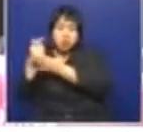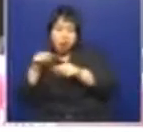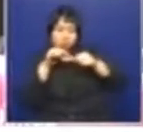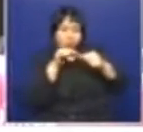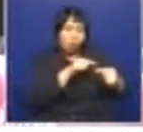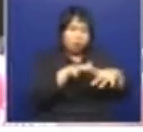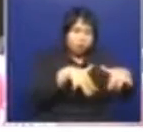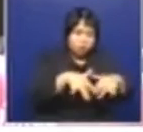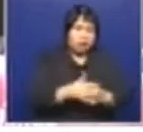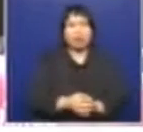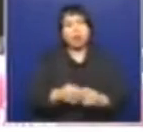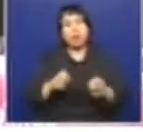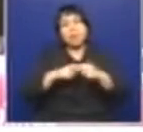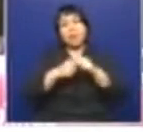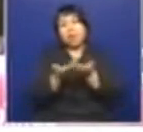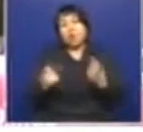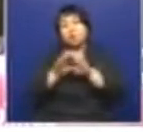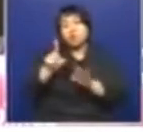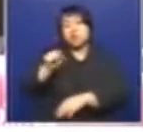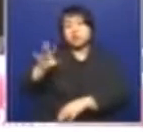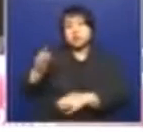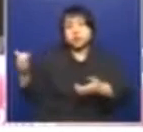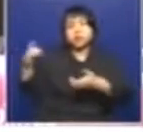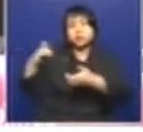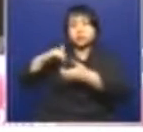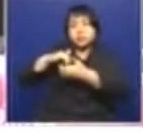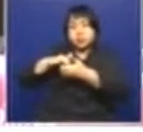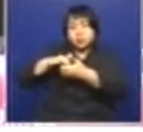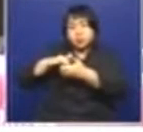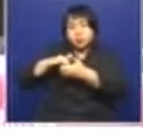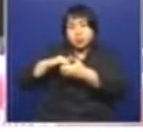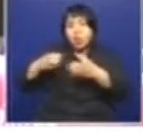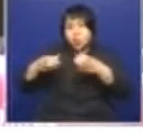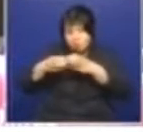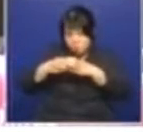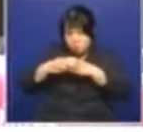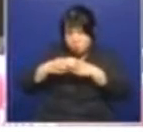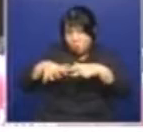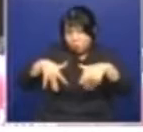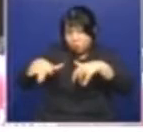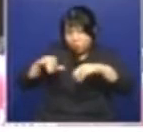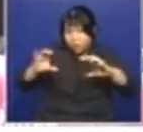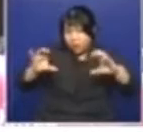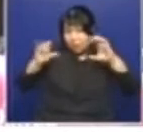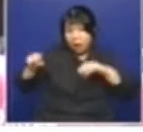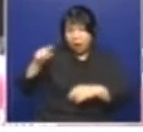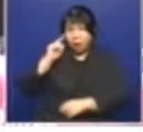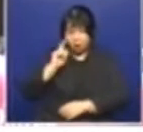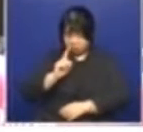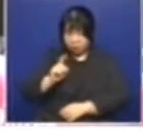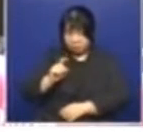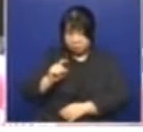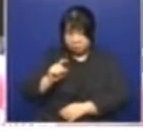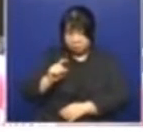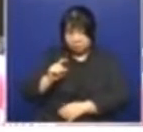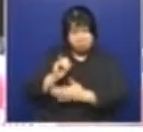มันจึงเกิด24ตระกูลเข้าไปผนึกกันเป็นประชารัฐท่านเชื่อว่าประชารัฐเนี่ยมันจะเป็น